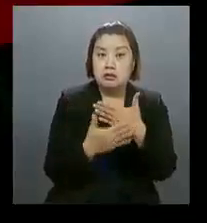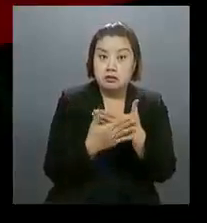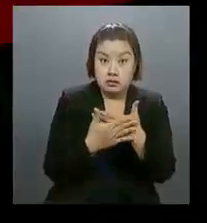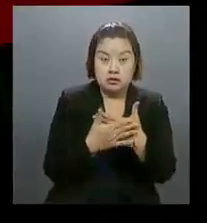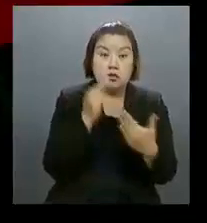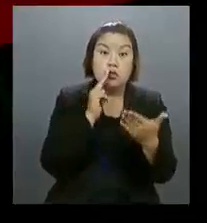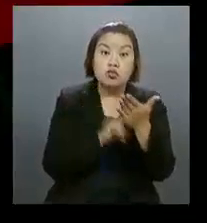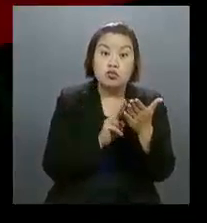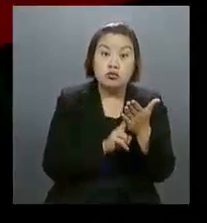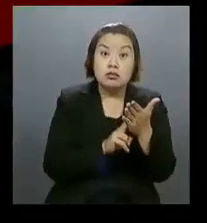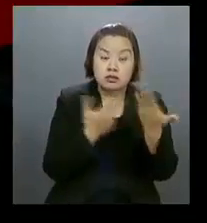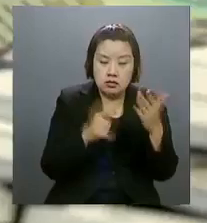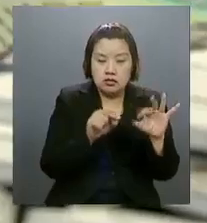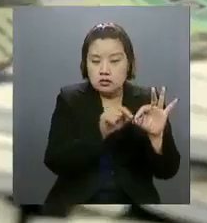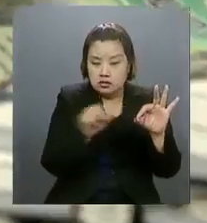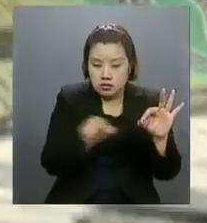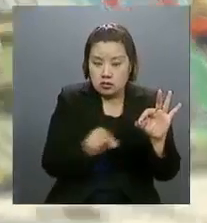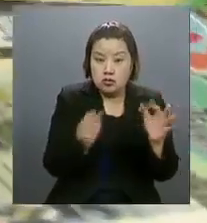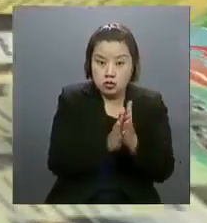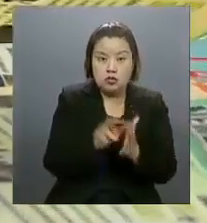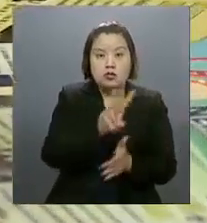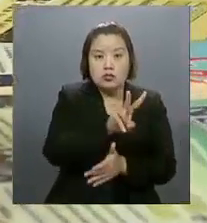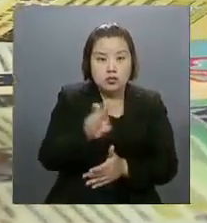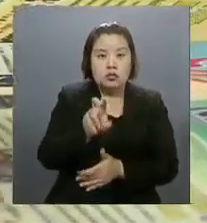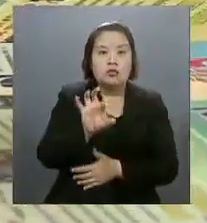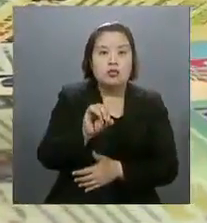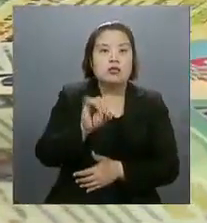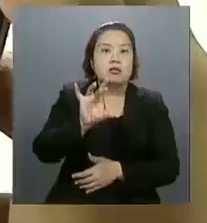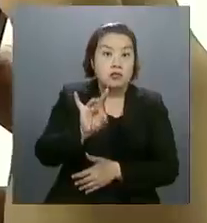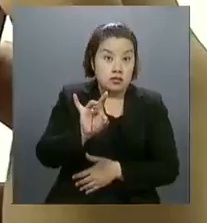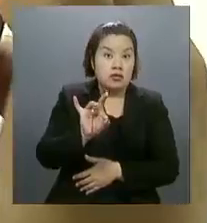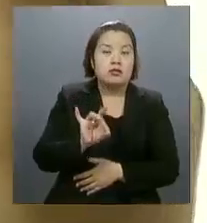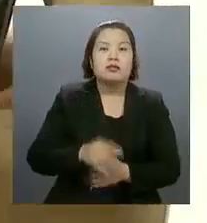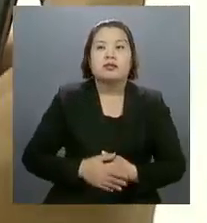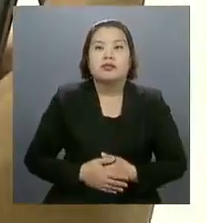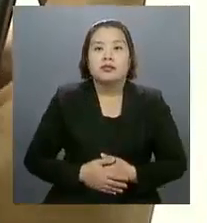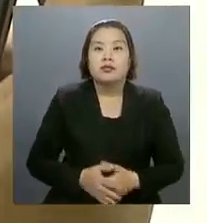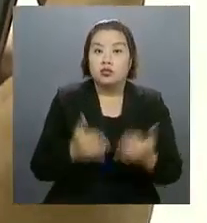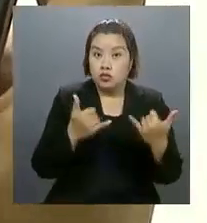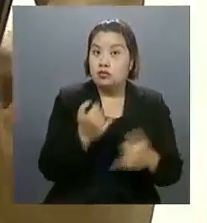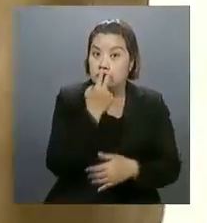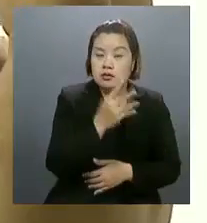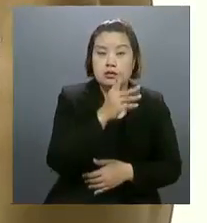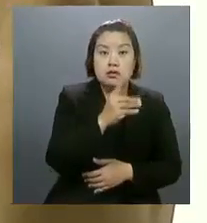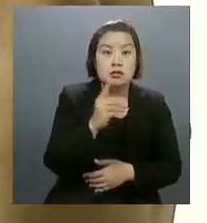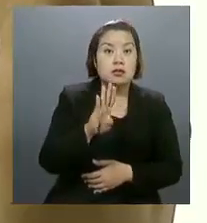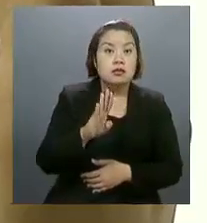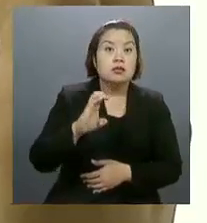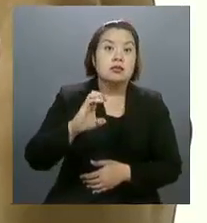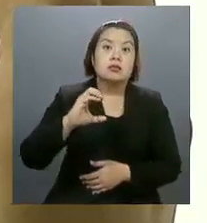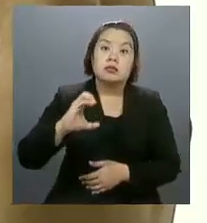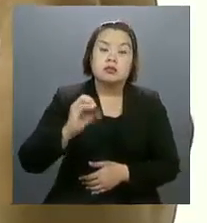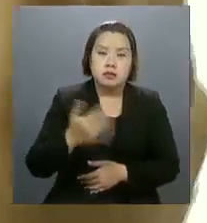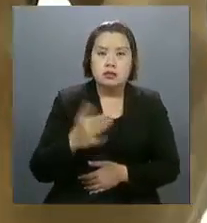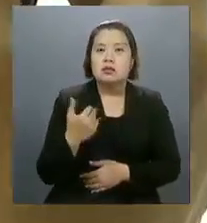แล้ว298แห่งนะครับสำหรับแอปพลิเคชัน DBD e-service สามารถใช้ตรวจสอบร